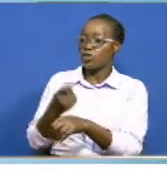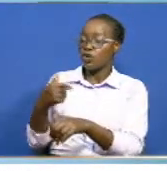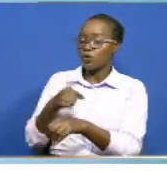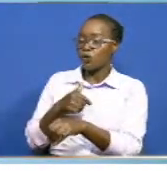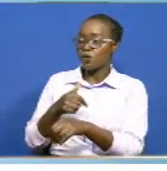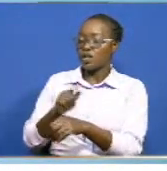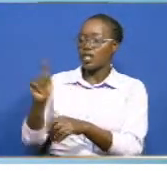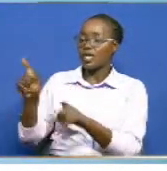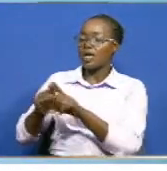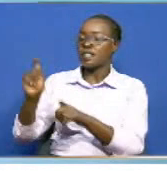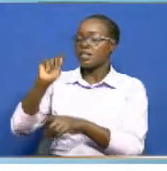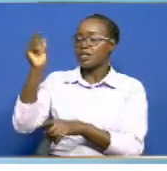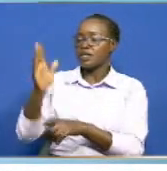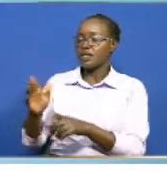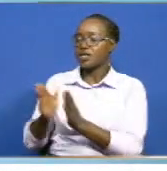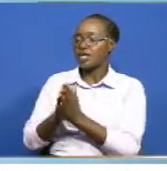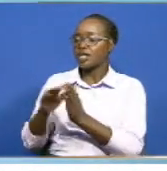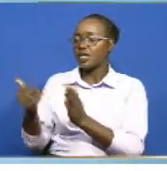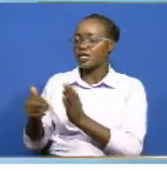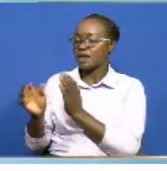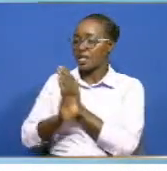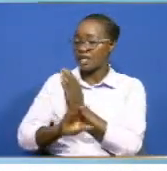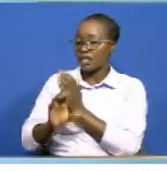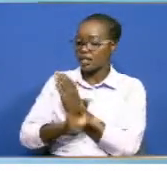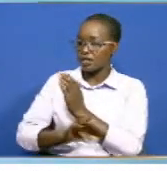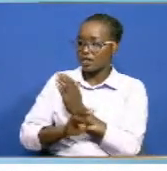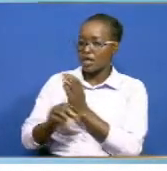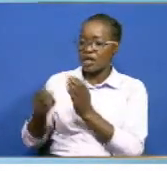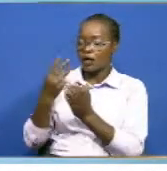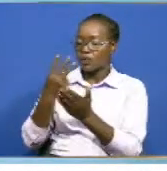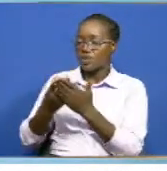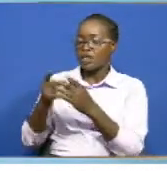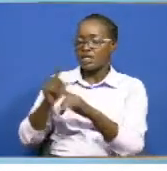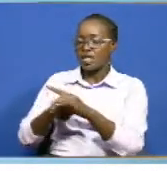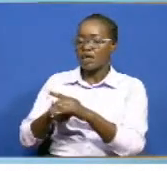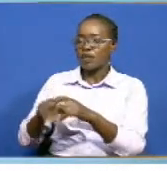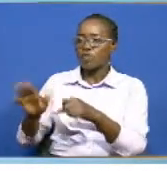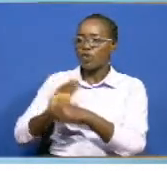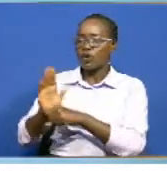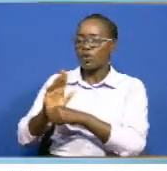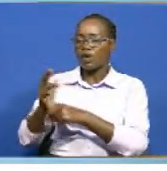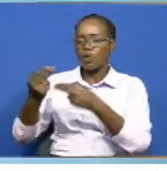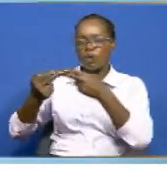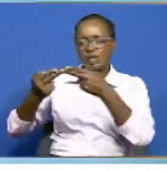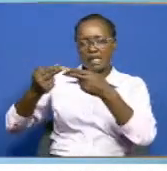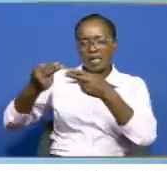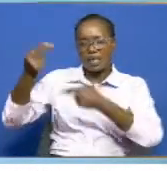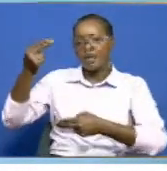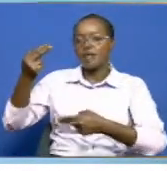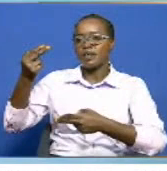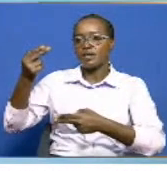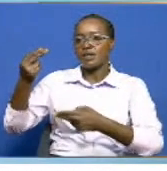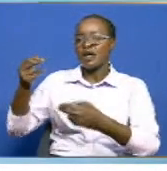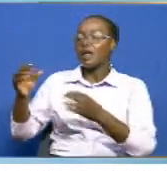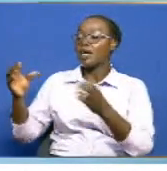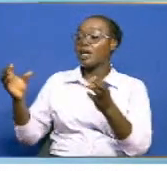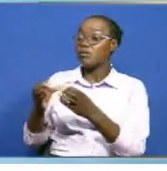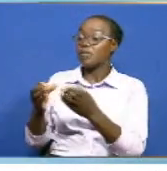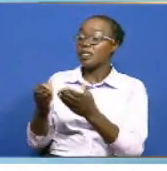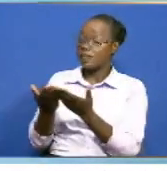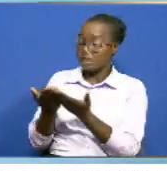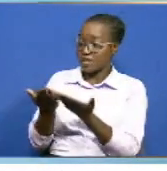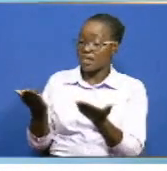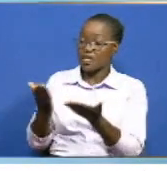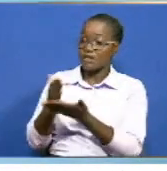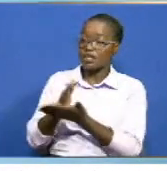ama hata nchi zingine zilishuhudia janga likikuwa kileleni. Unaona tuko na kampuni kadhaa ambazo